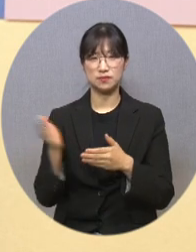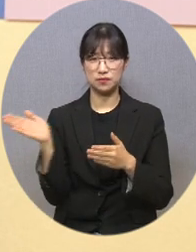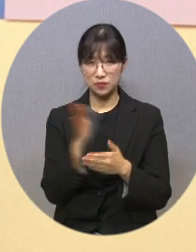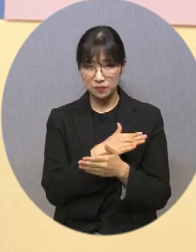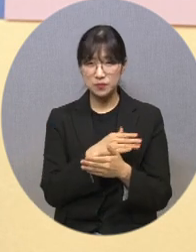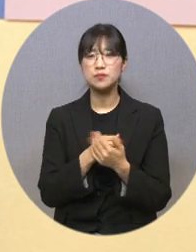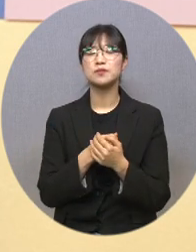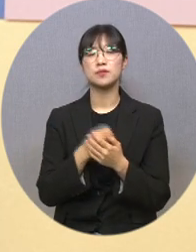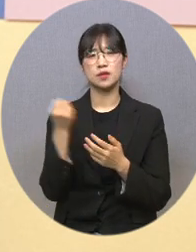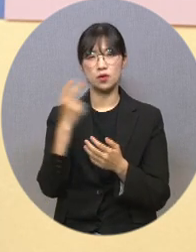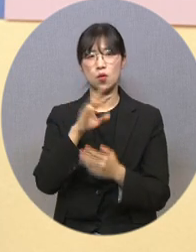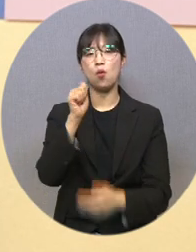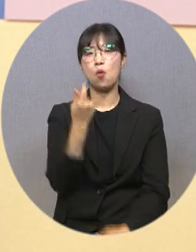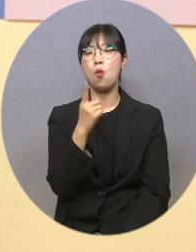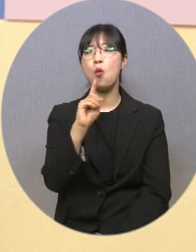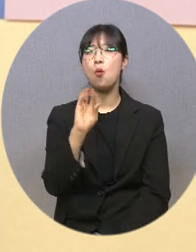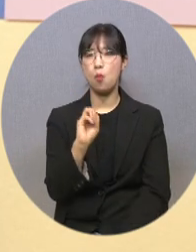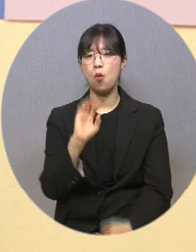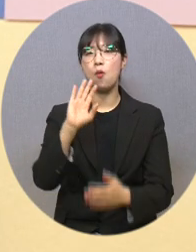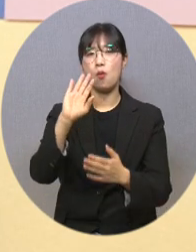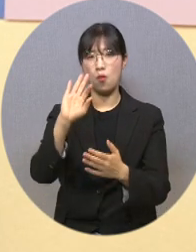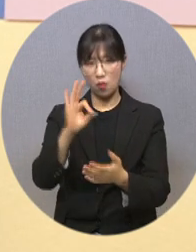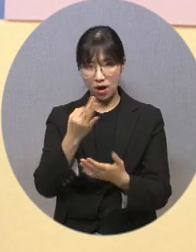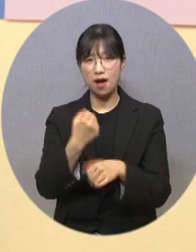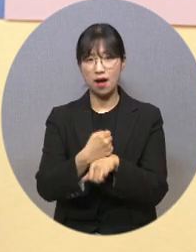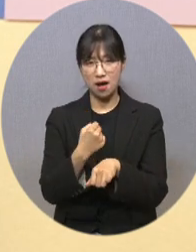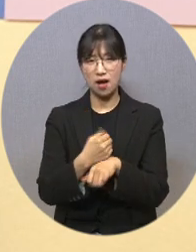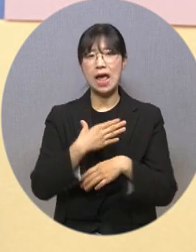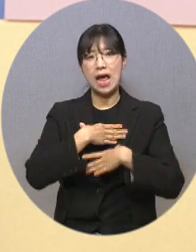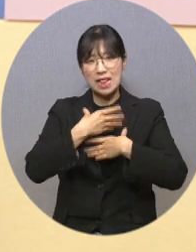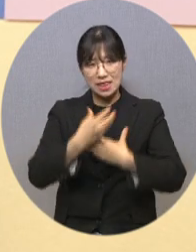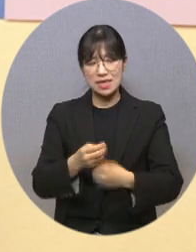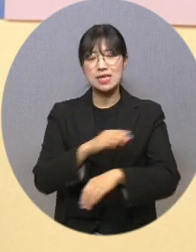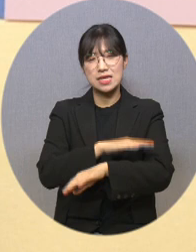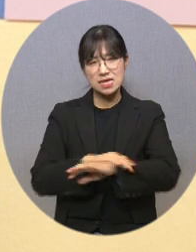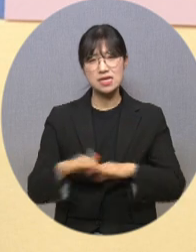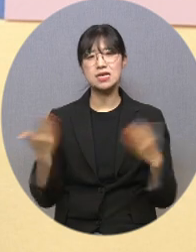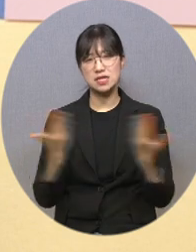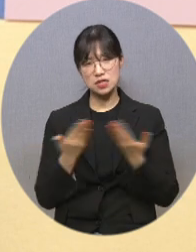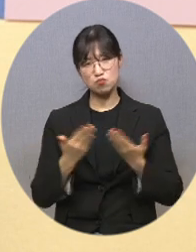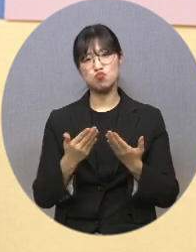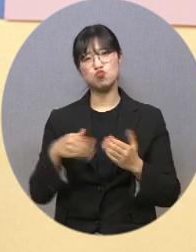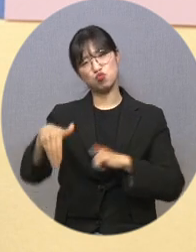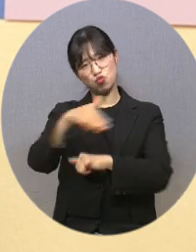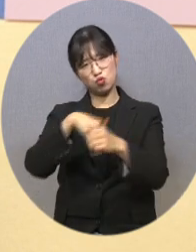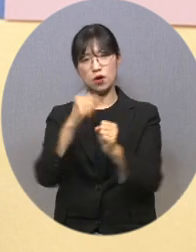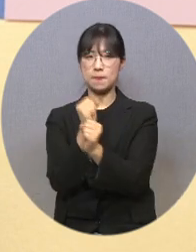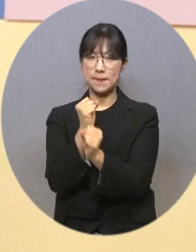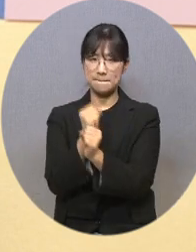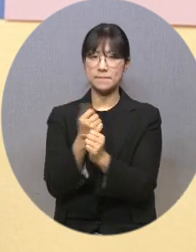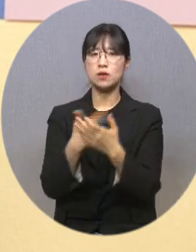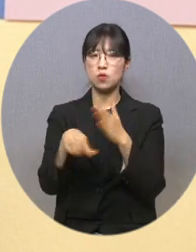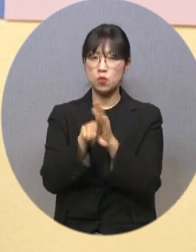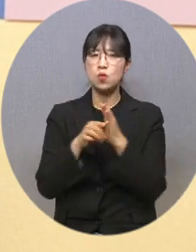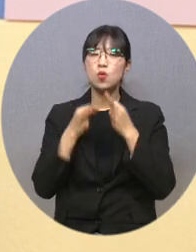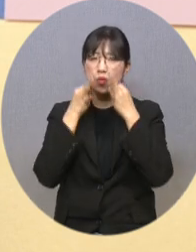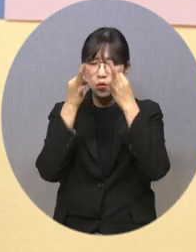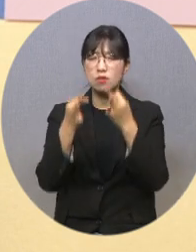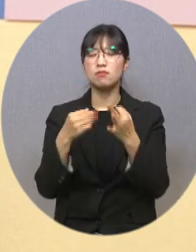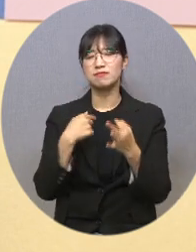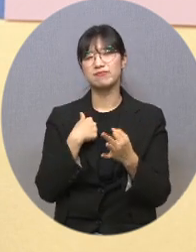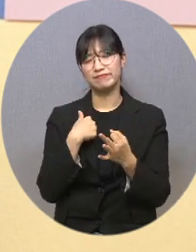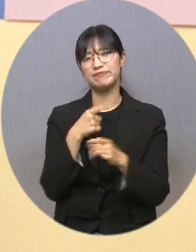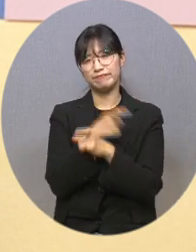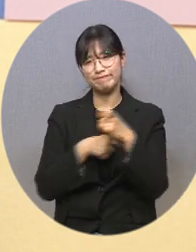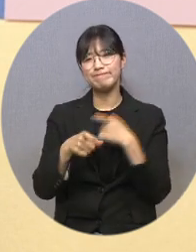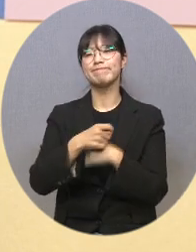때 호봉제 도입이라든가 또 안정적인 근무 여건 조성을 위한 어떤 구체적인 노력을 도의원으로서 좀